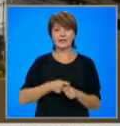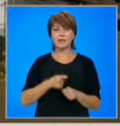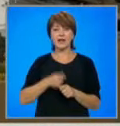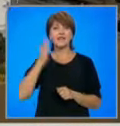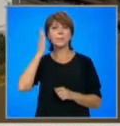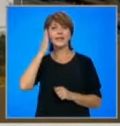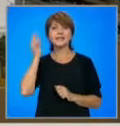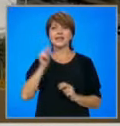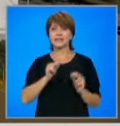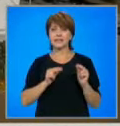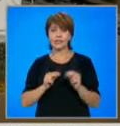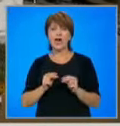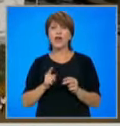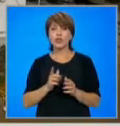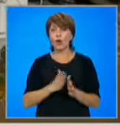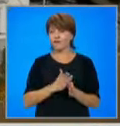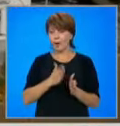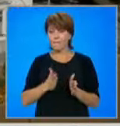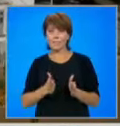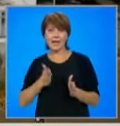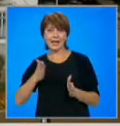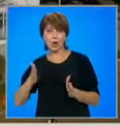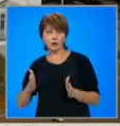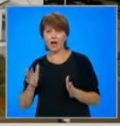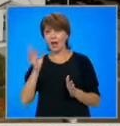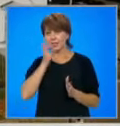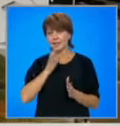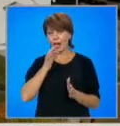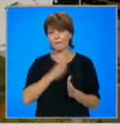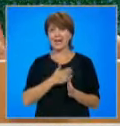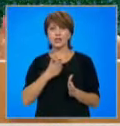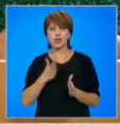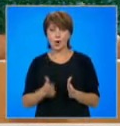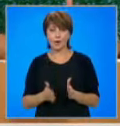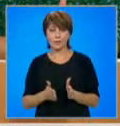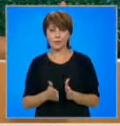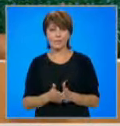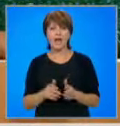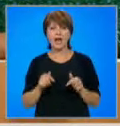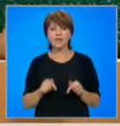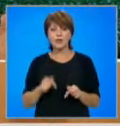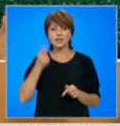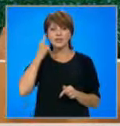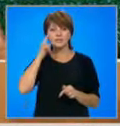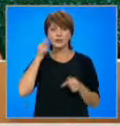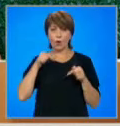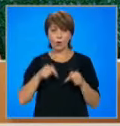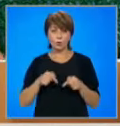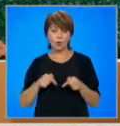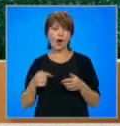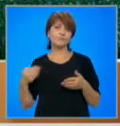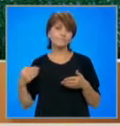периода от връчването на мандата до определяне на кандидат премиер няма срок, обясни Киселова. И в този смисъл от тук насетне